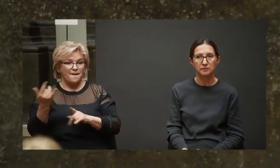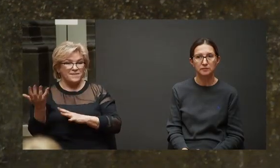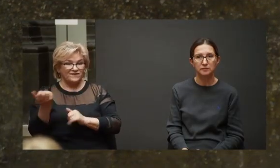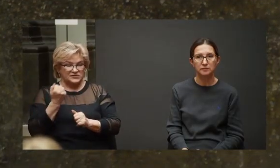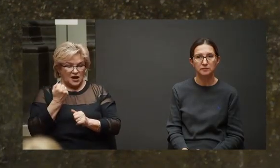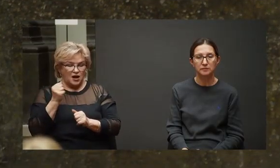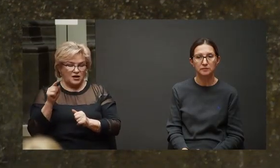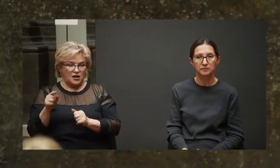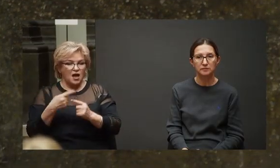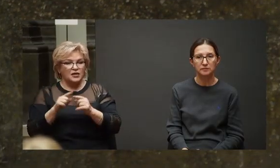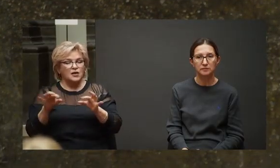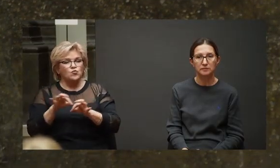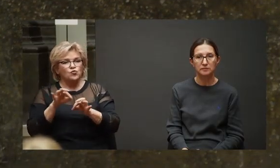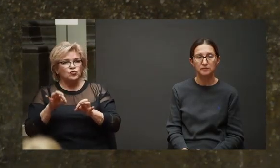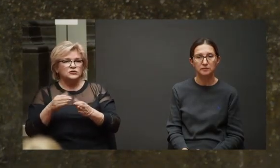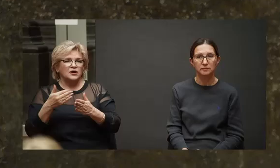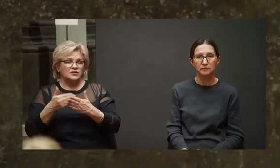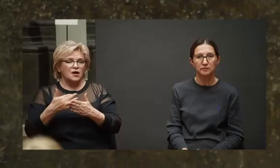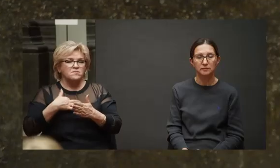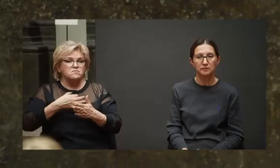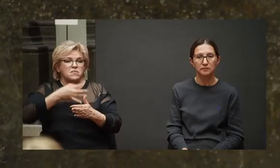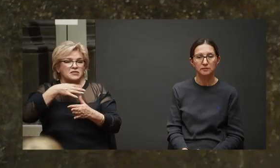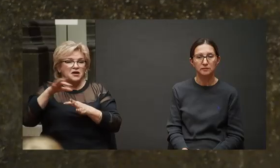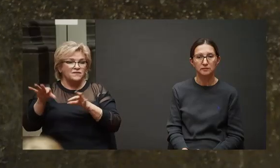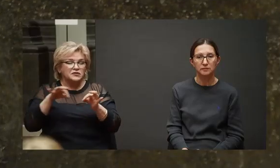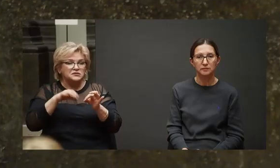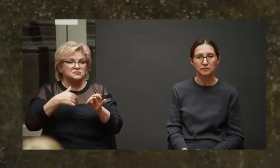ее, она просто, ну, нам